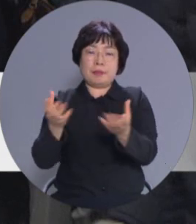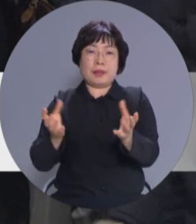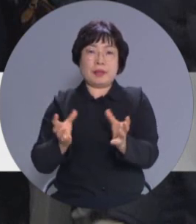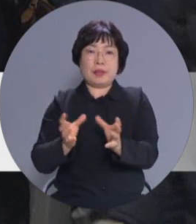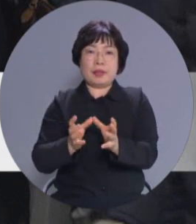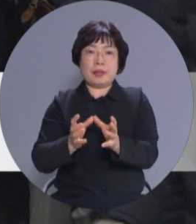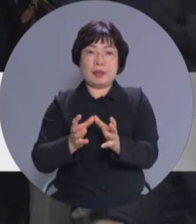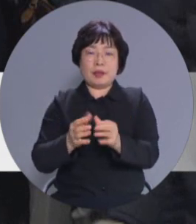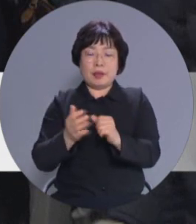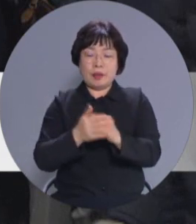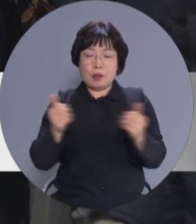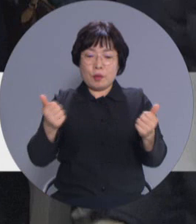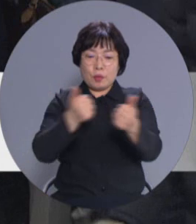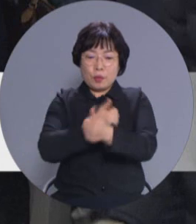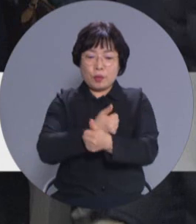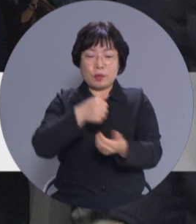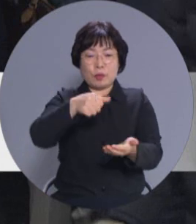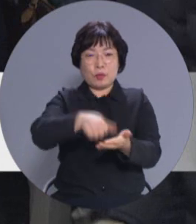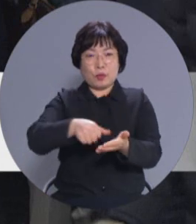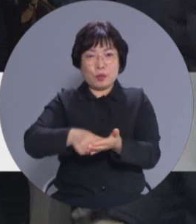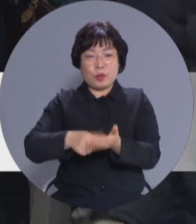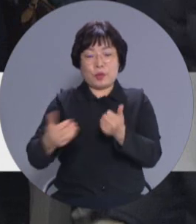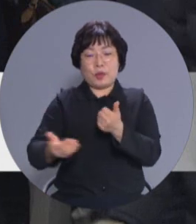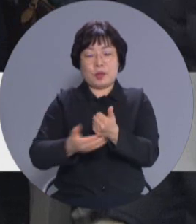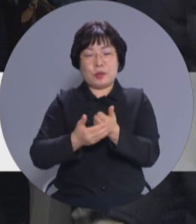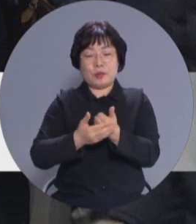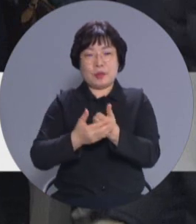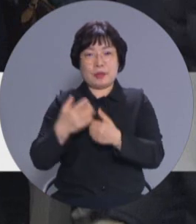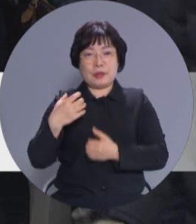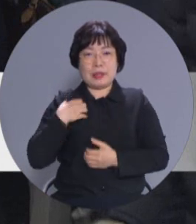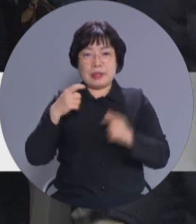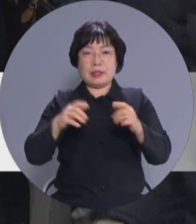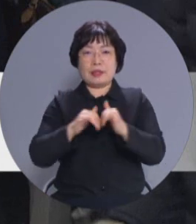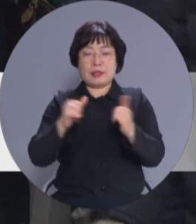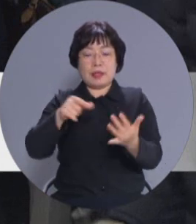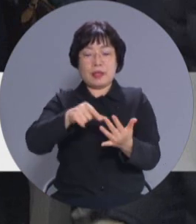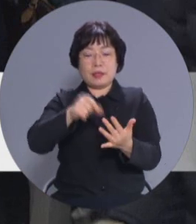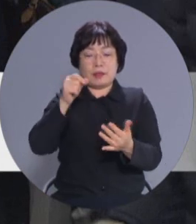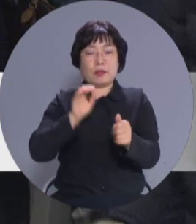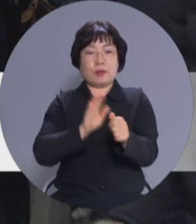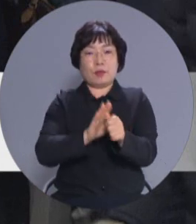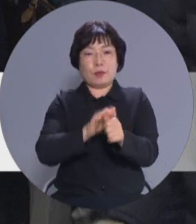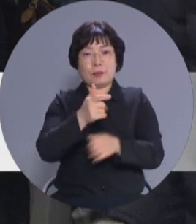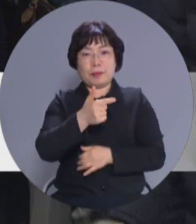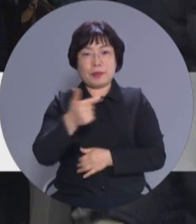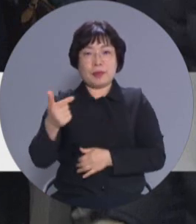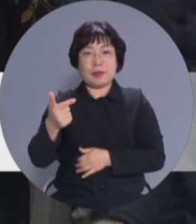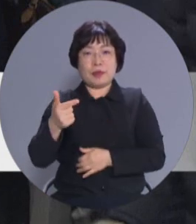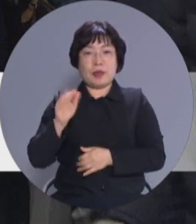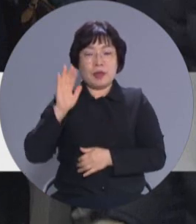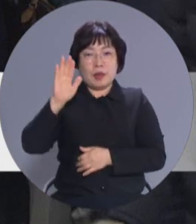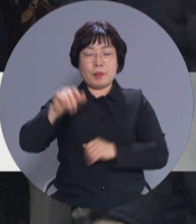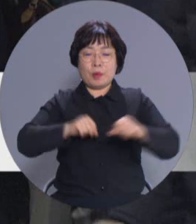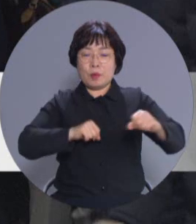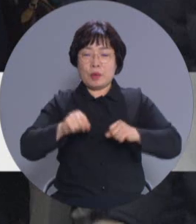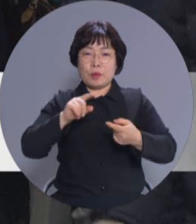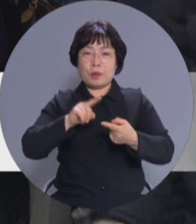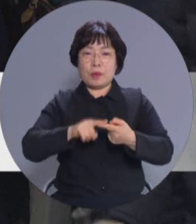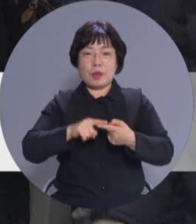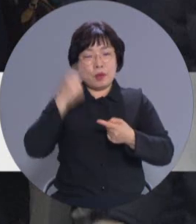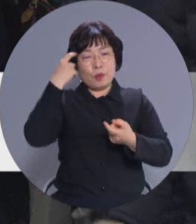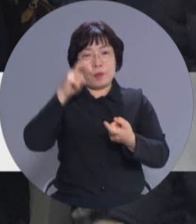여기엔 전략적 교차 투표를 통해 든든한 지원군 역할을 한 지역민들의 선택이 큰 몫을 했는데요. 앞으로 어떤 행보를